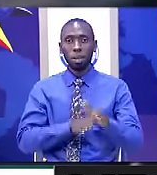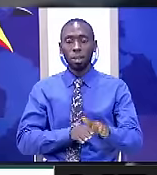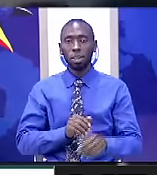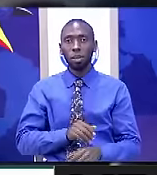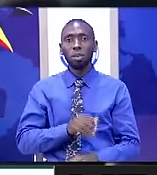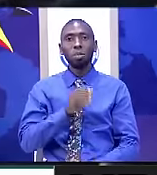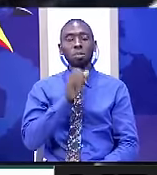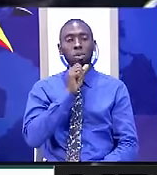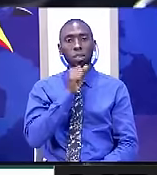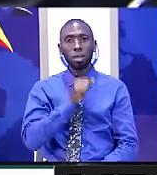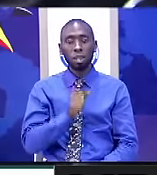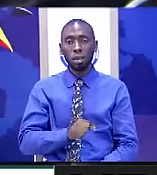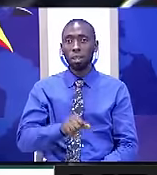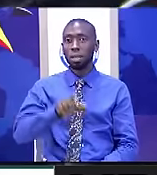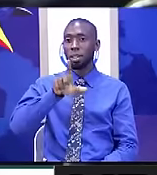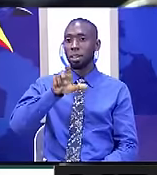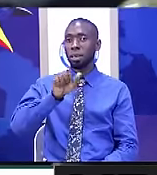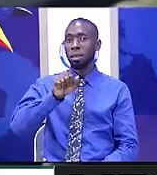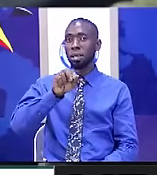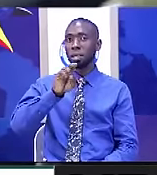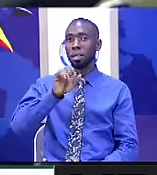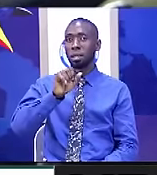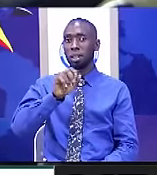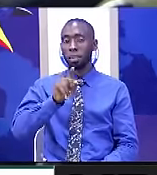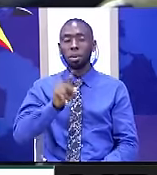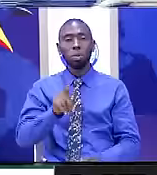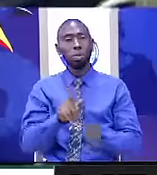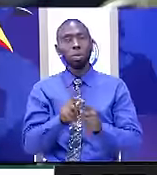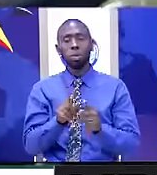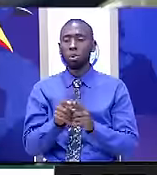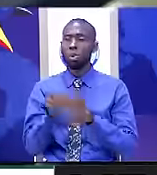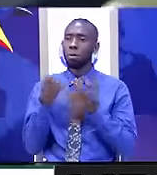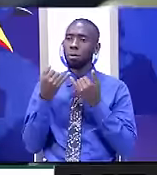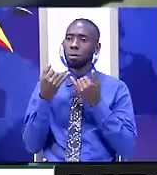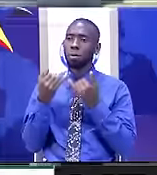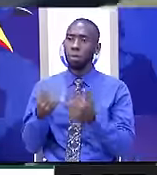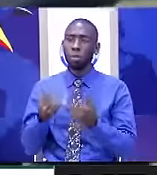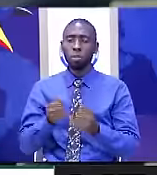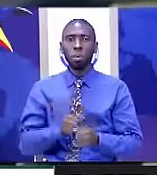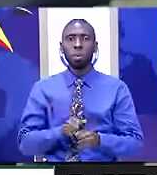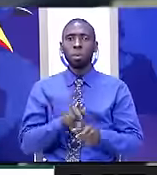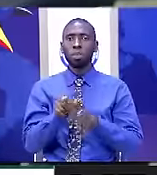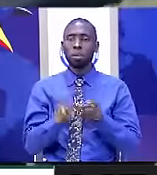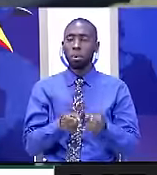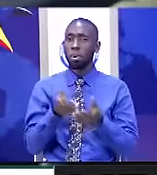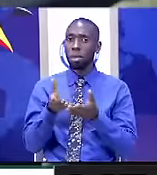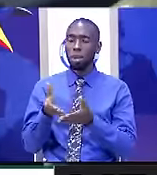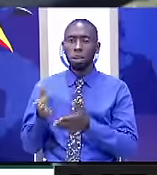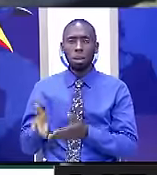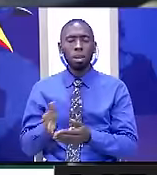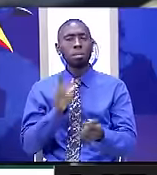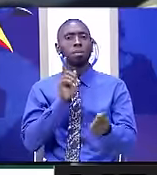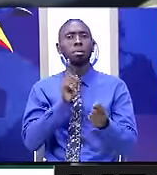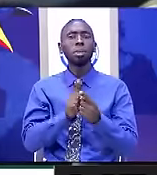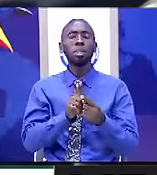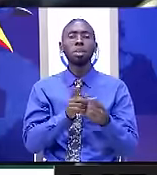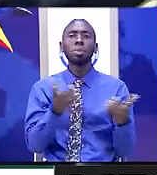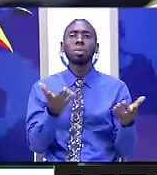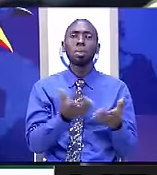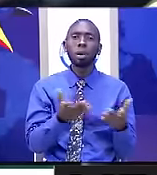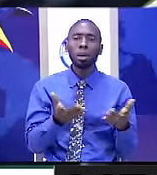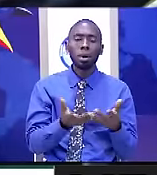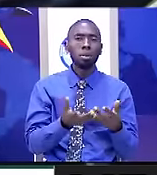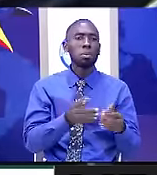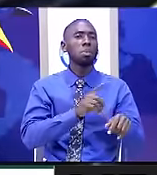Lamek Ogwal mpozi n'okubuulira abakungubazi abali awo wa gye yasisinkana omugenzi na D lwe